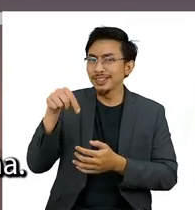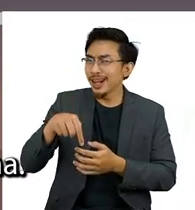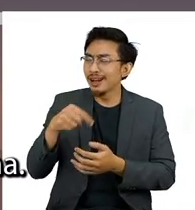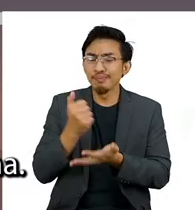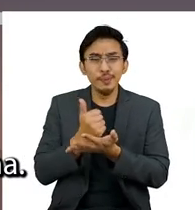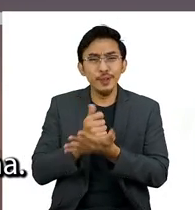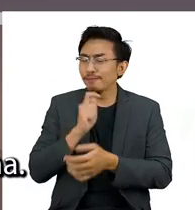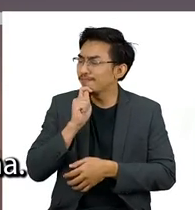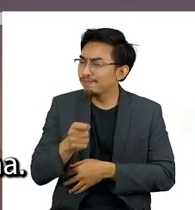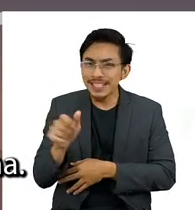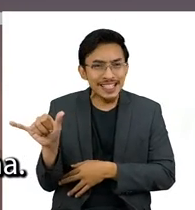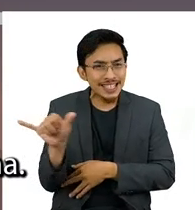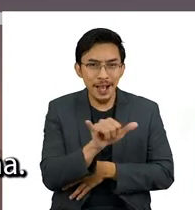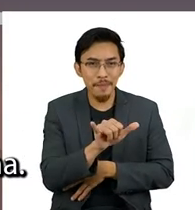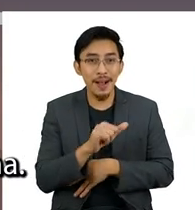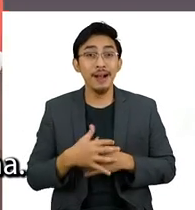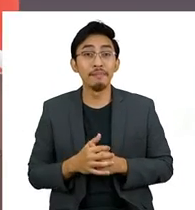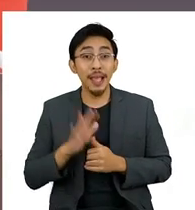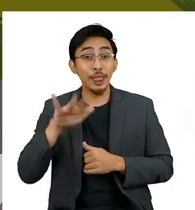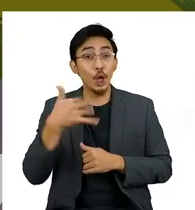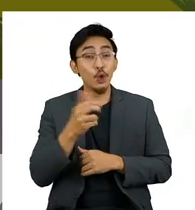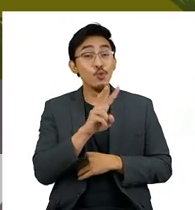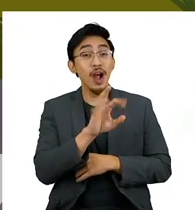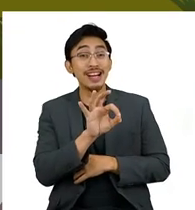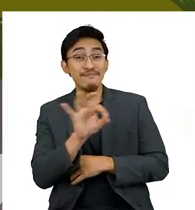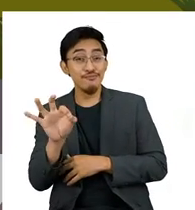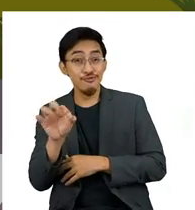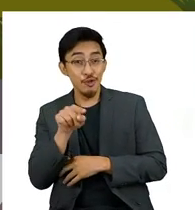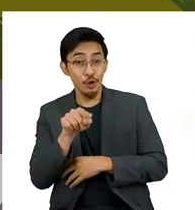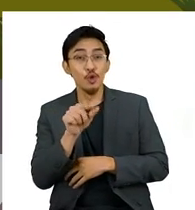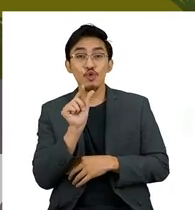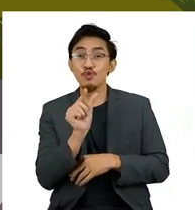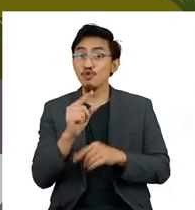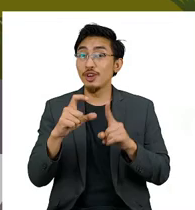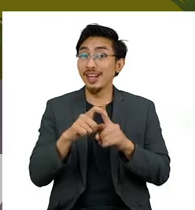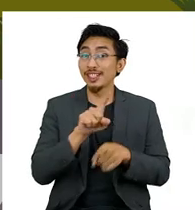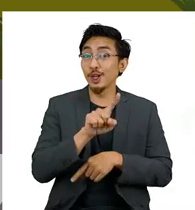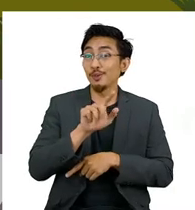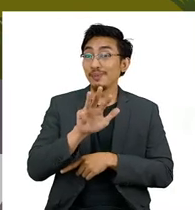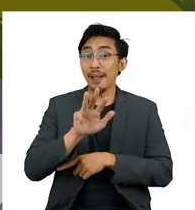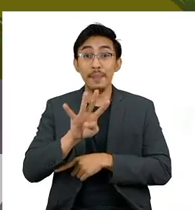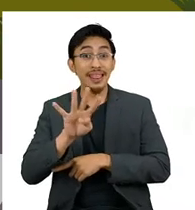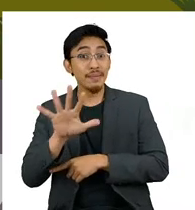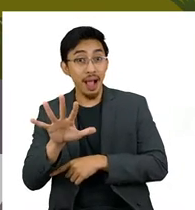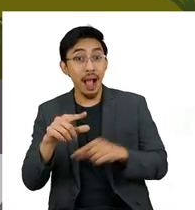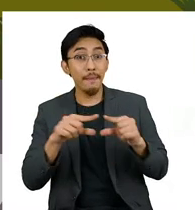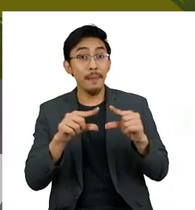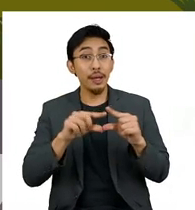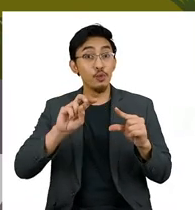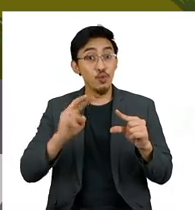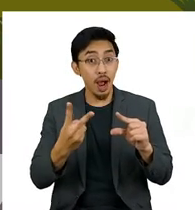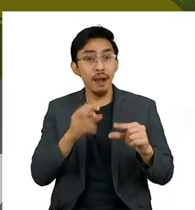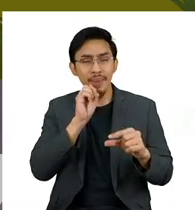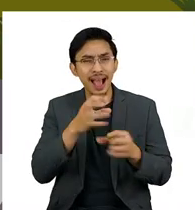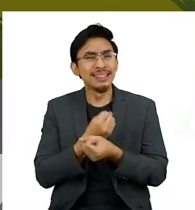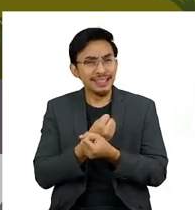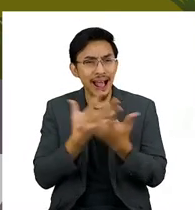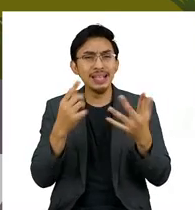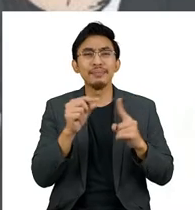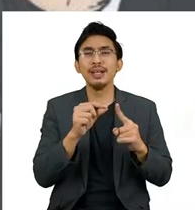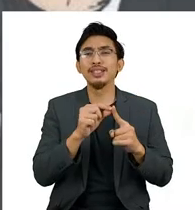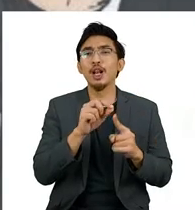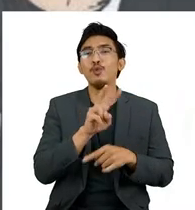Indonesia juga sebenarnya mengakui hal yang sama. Di tahun 2000, Undang-Undang Dasar 1945, amandemen kedua menyatakan dengan